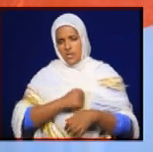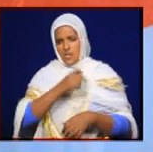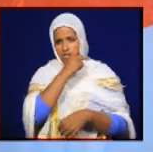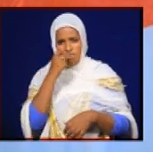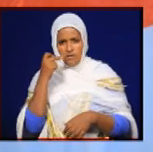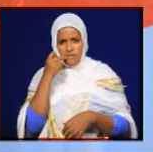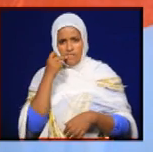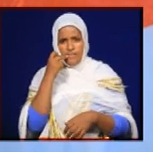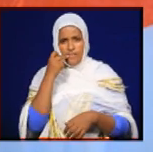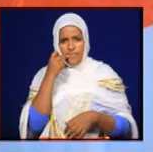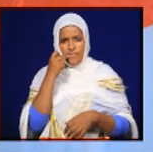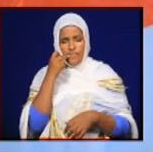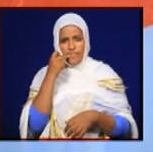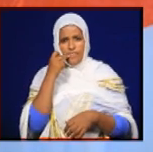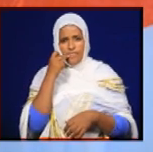ዘኝልኝ ድንግል